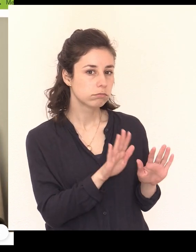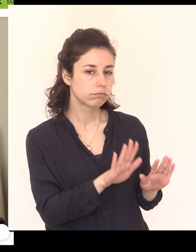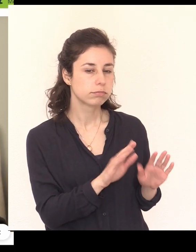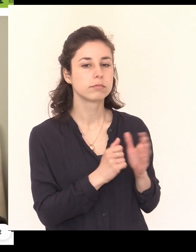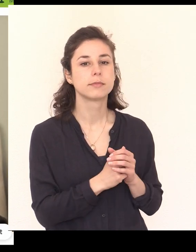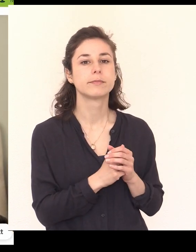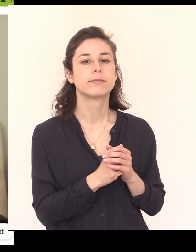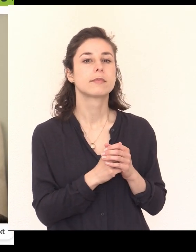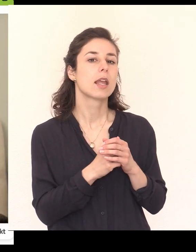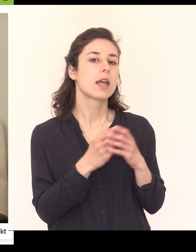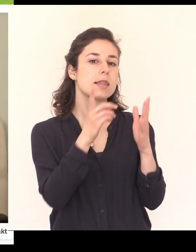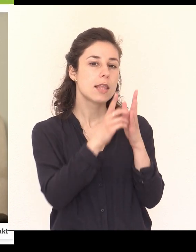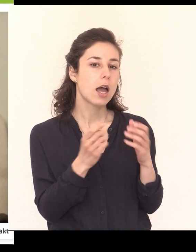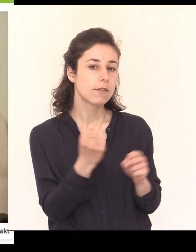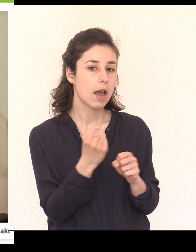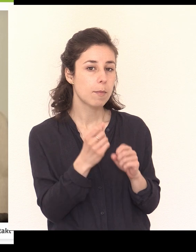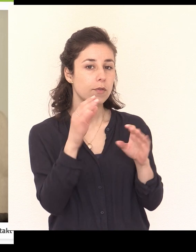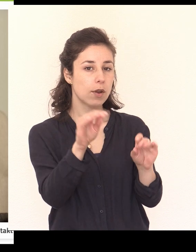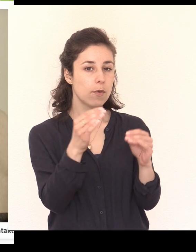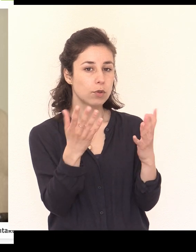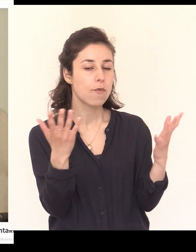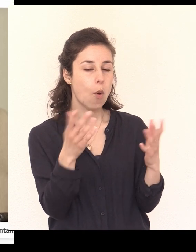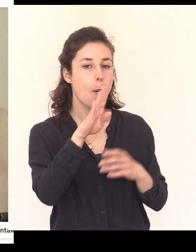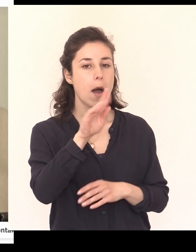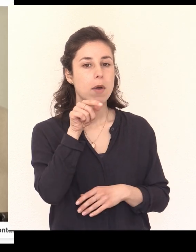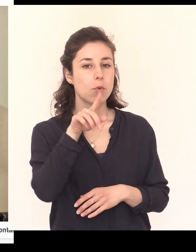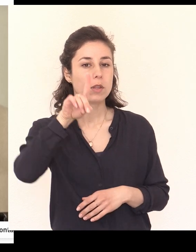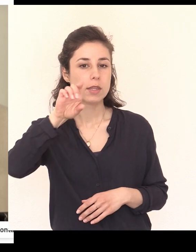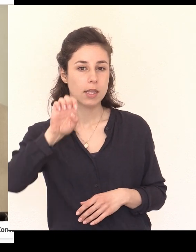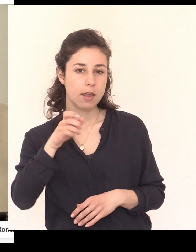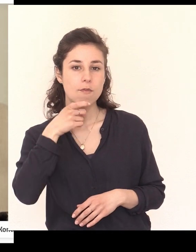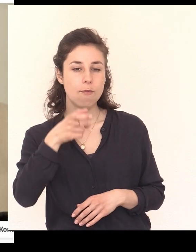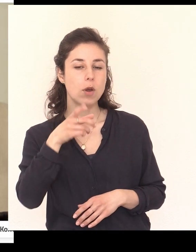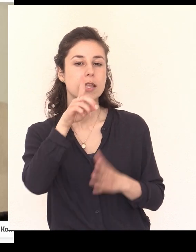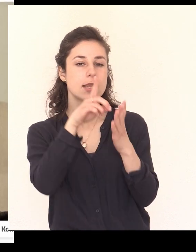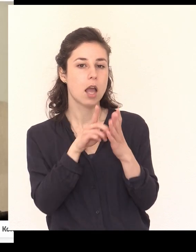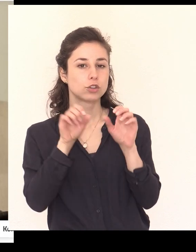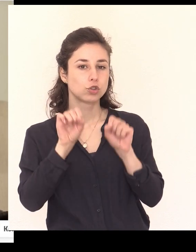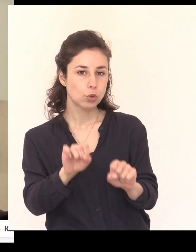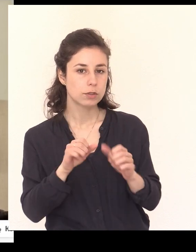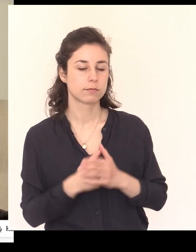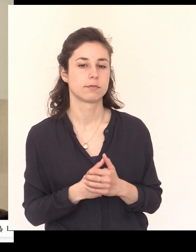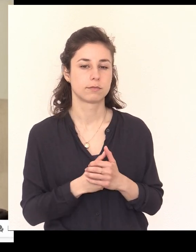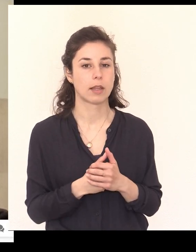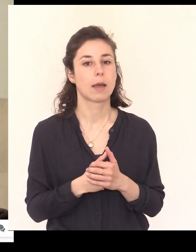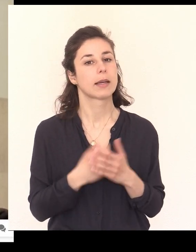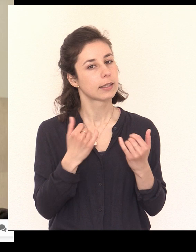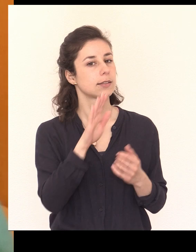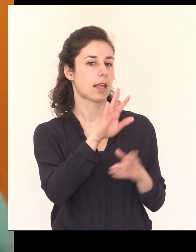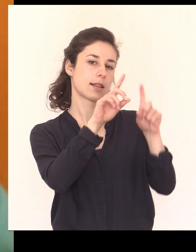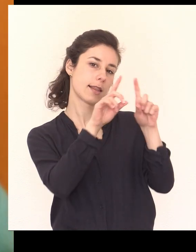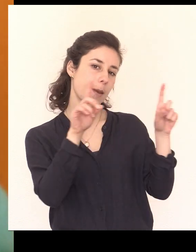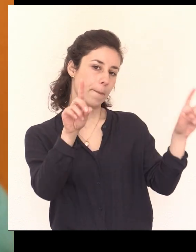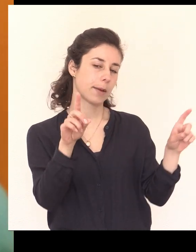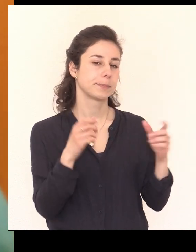bereit. Informationen zur Datenverarbeitung finden Sie auf barmer.de unter dem Stichwort Datenschutz. Zunächst aber erstmal zu